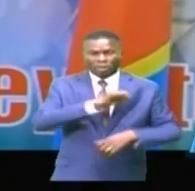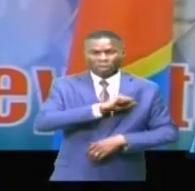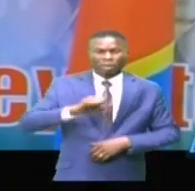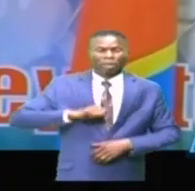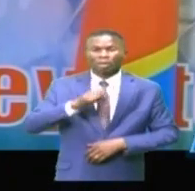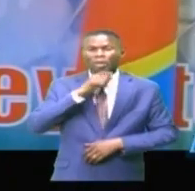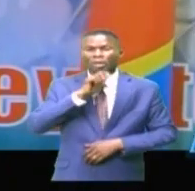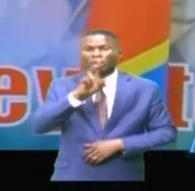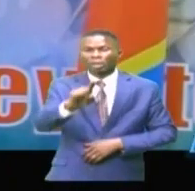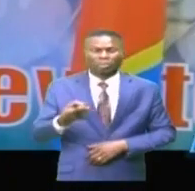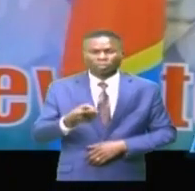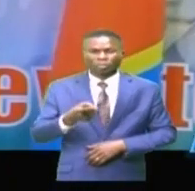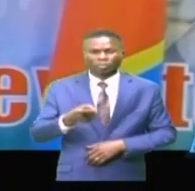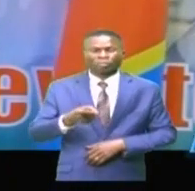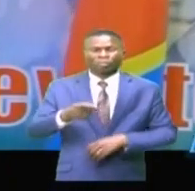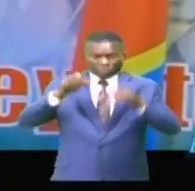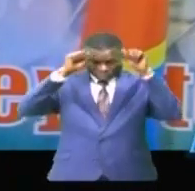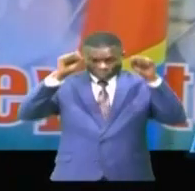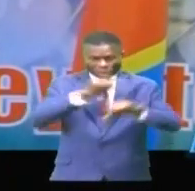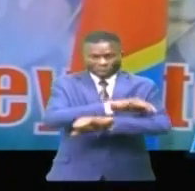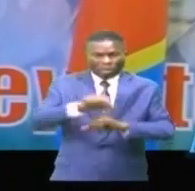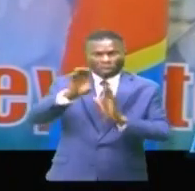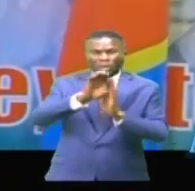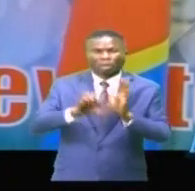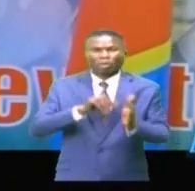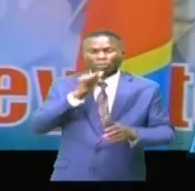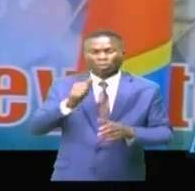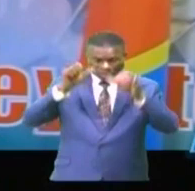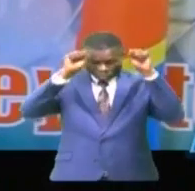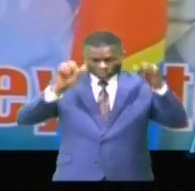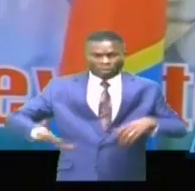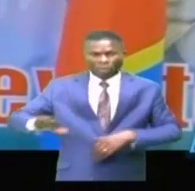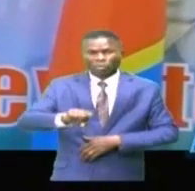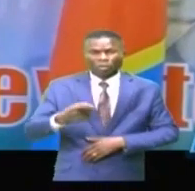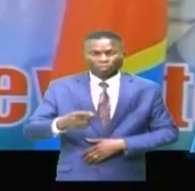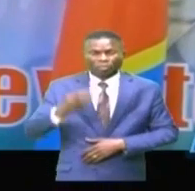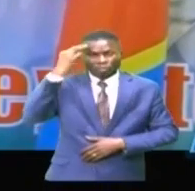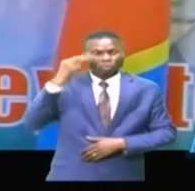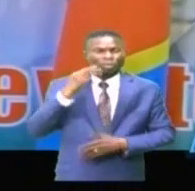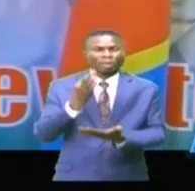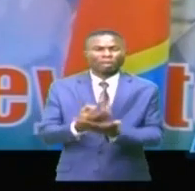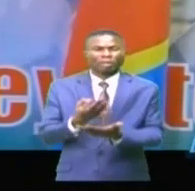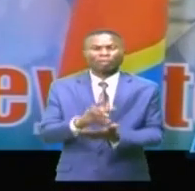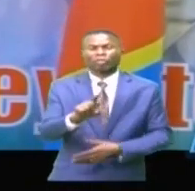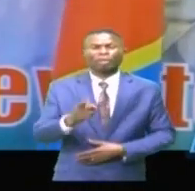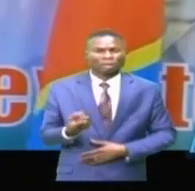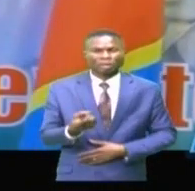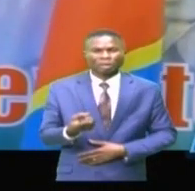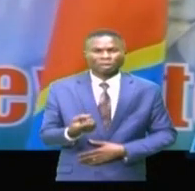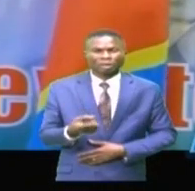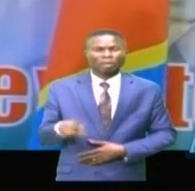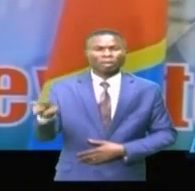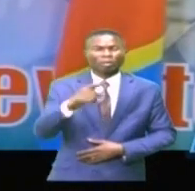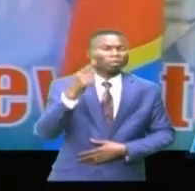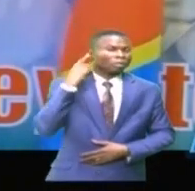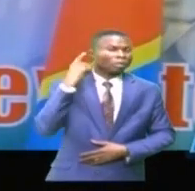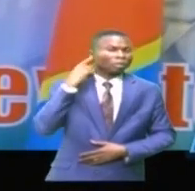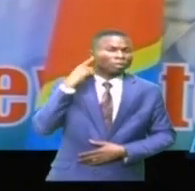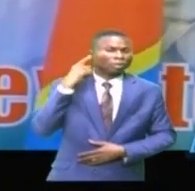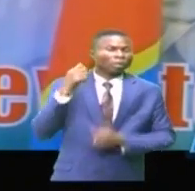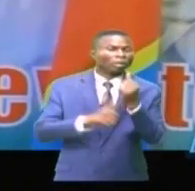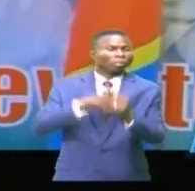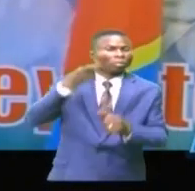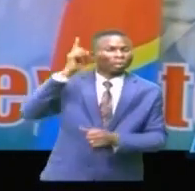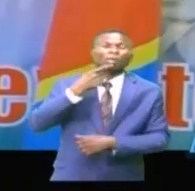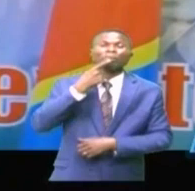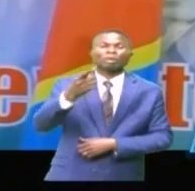qui était Président de la Cour constitutionnelle qui était Président de la République qui était ministre de finances est-ce que vous aviez entendu quelqu'un à l'époque